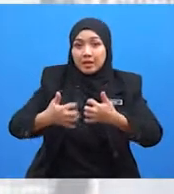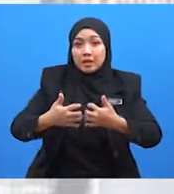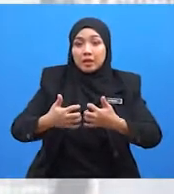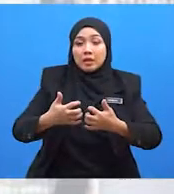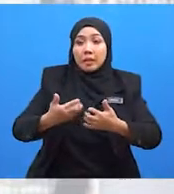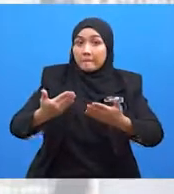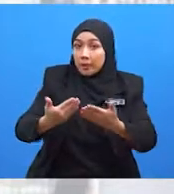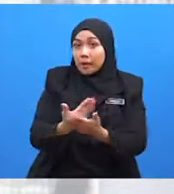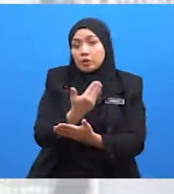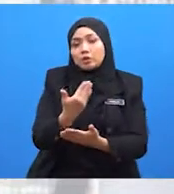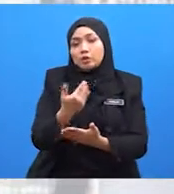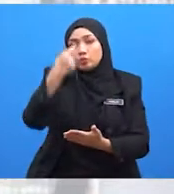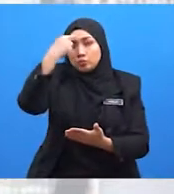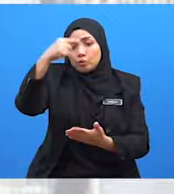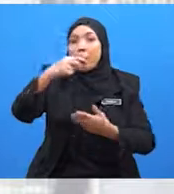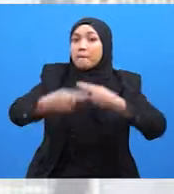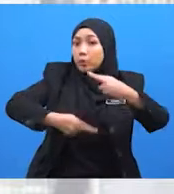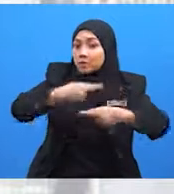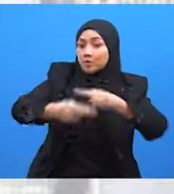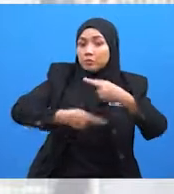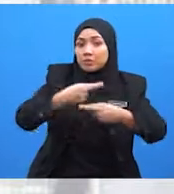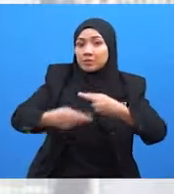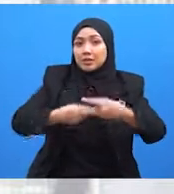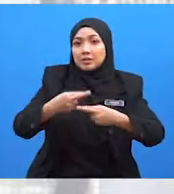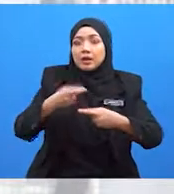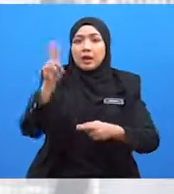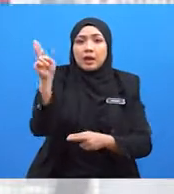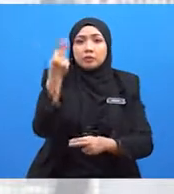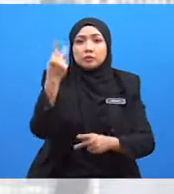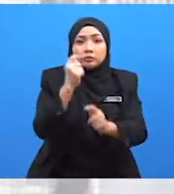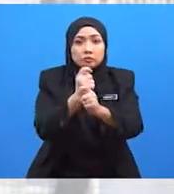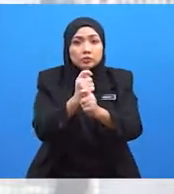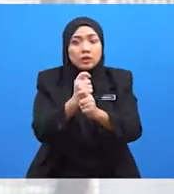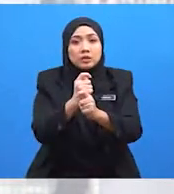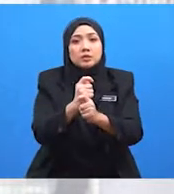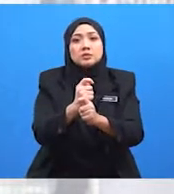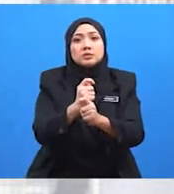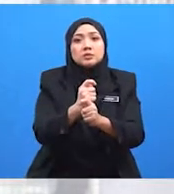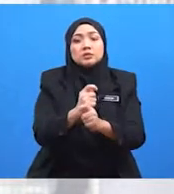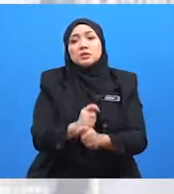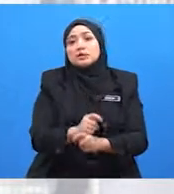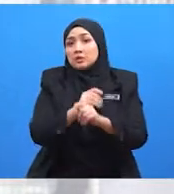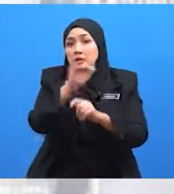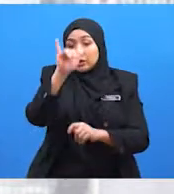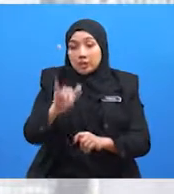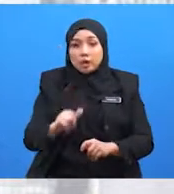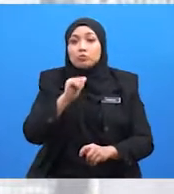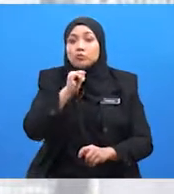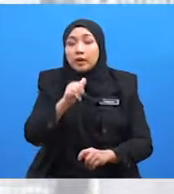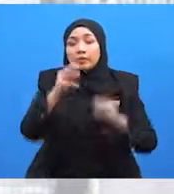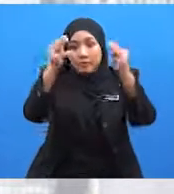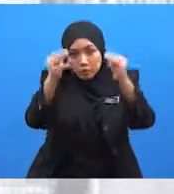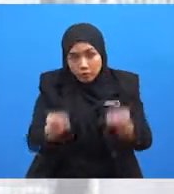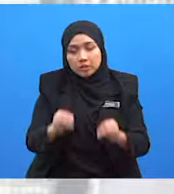proses-proses tertentu hanya untuk tugas yang tidak dilaksanakan oleh tenaga buruh.